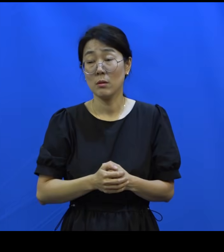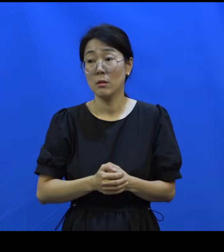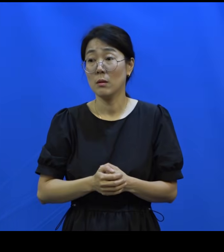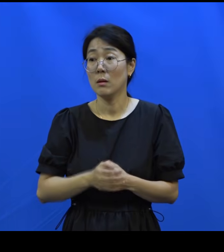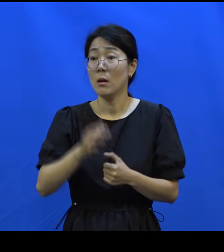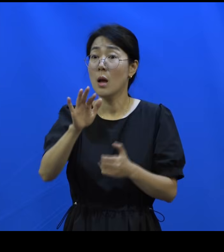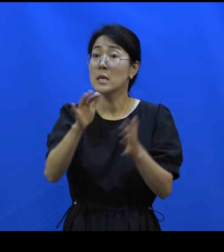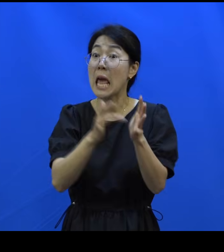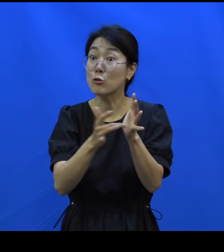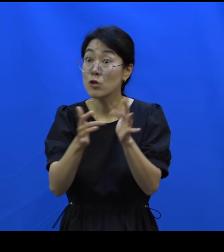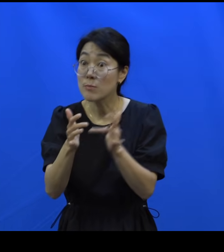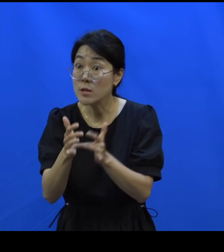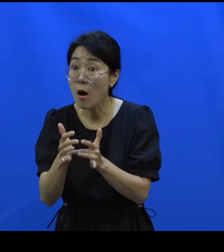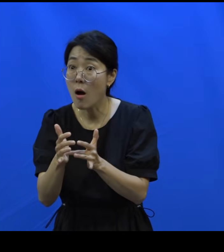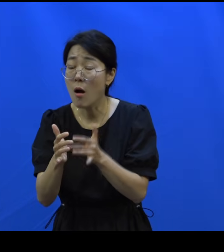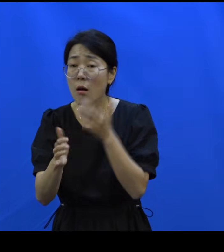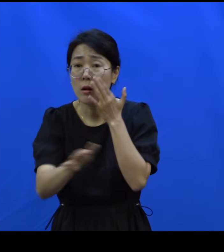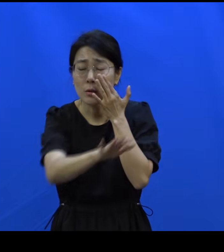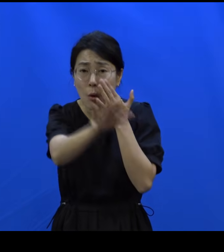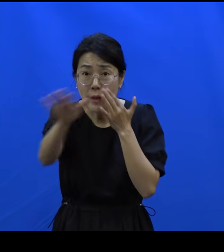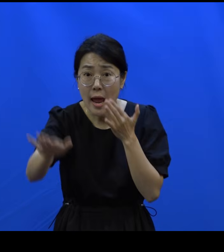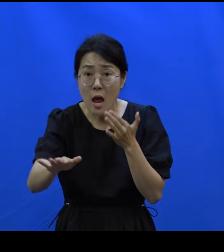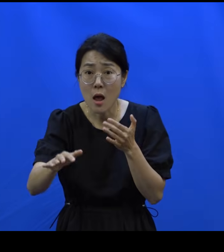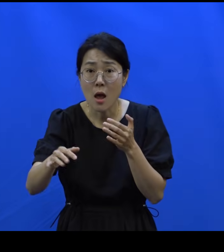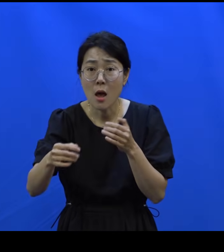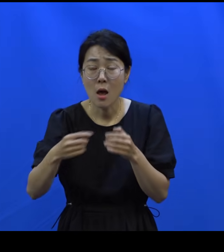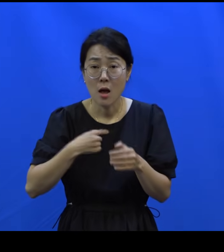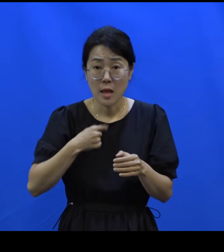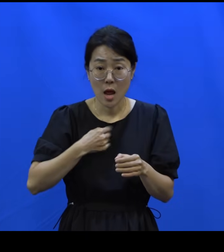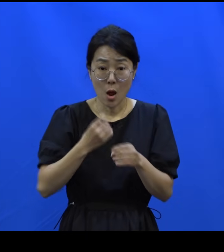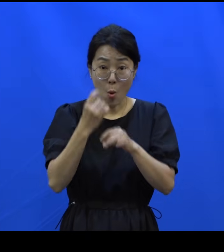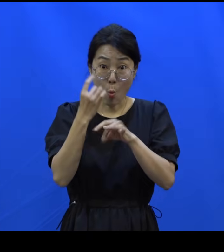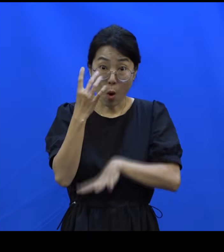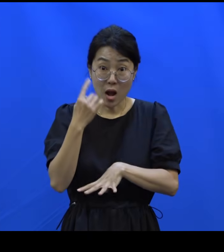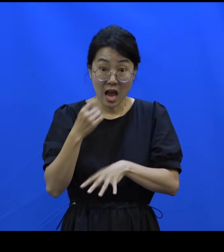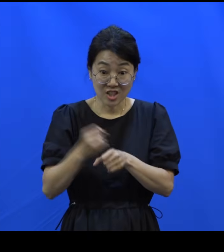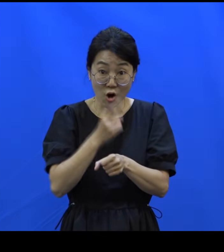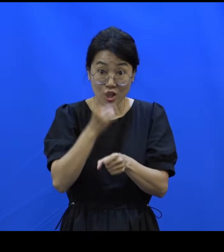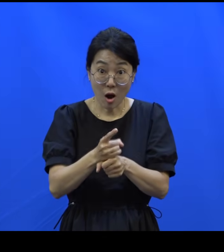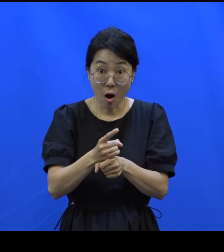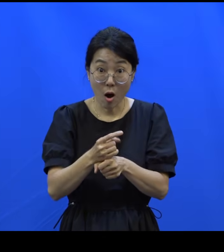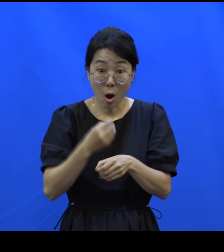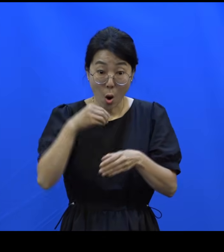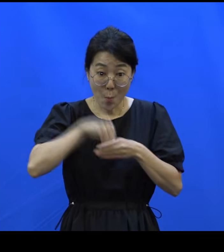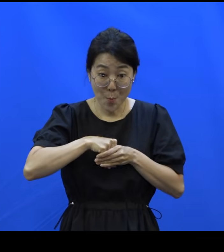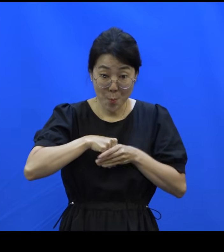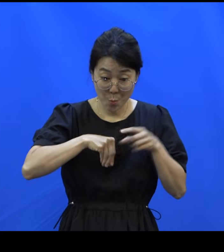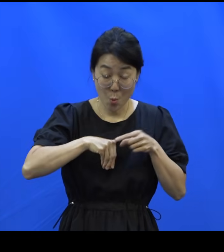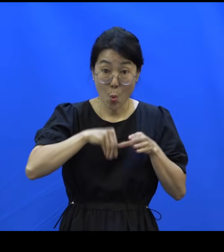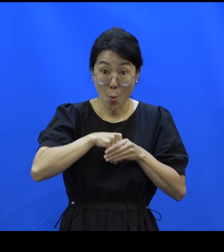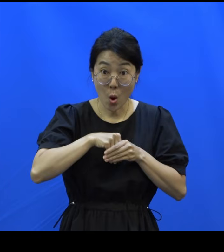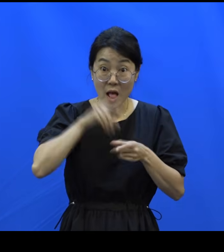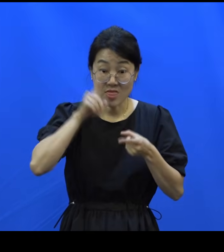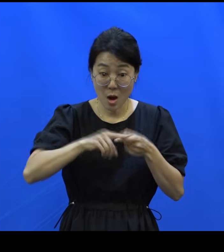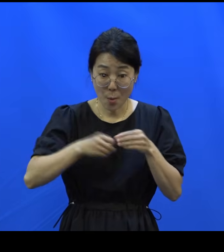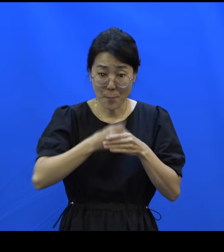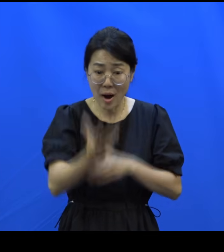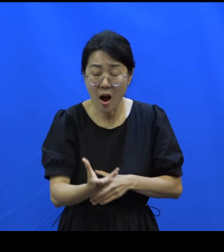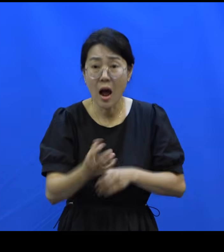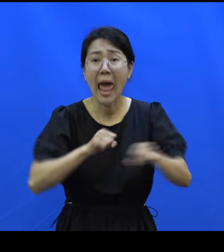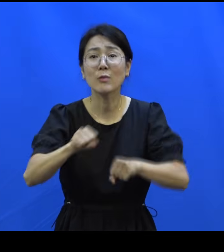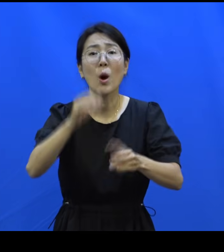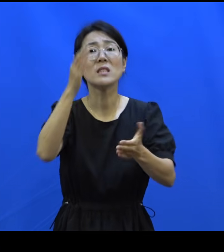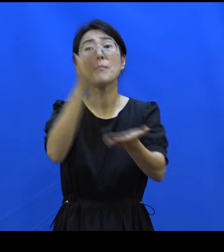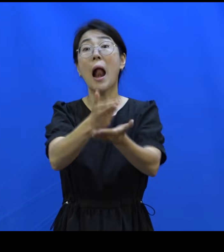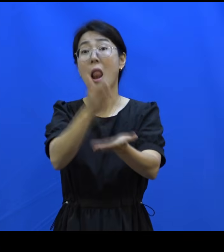주님은 본능대로 행동하지 말라는 거죠. 이 본능이라는 것은 죄의 지배를 받고 있으니까 악의 논리가 지배하는